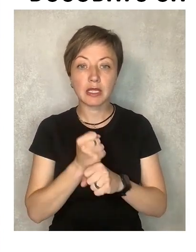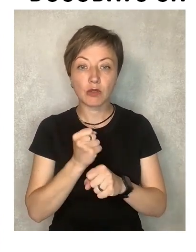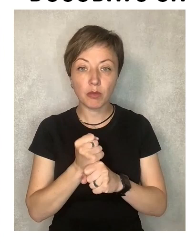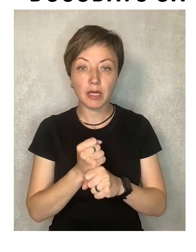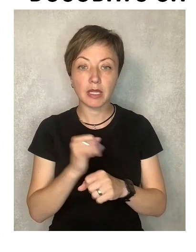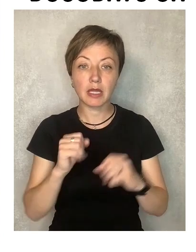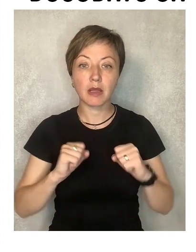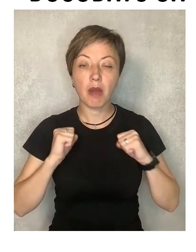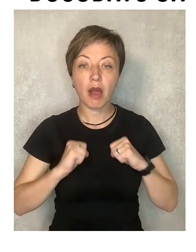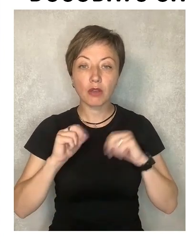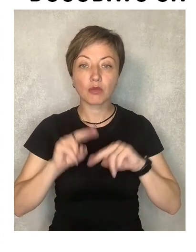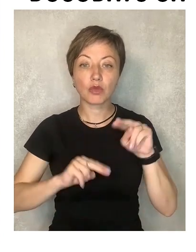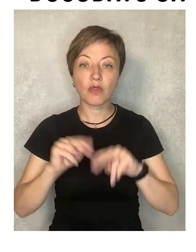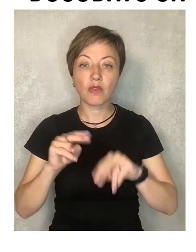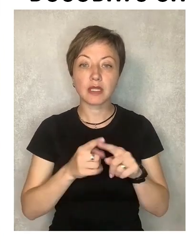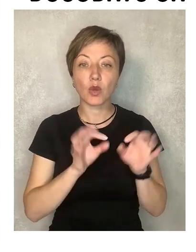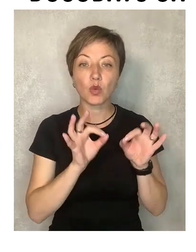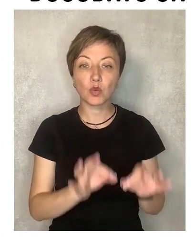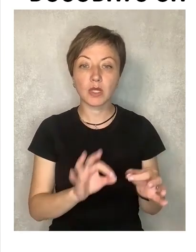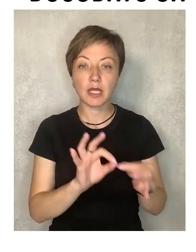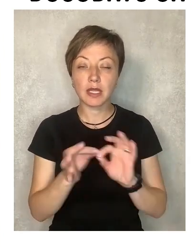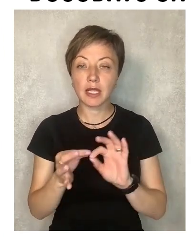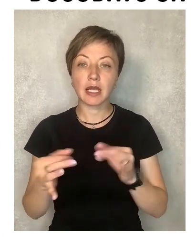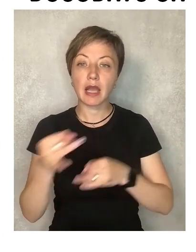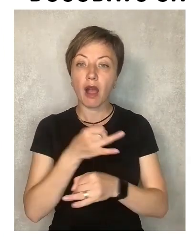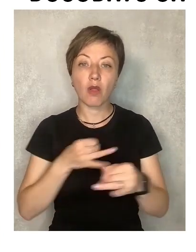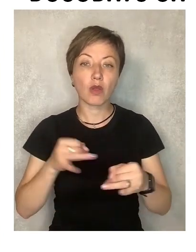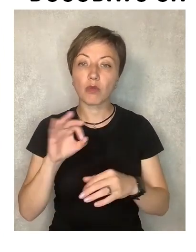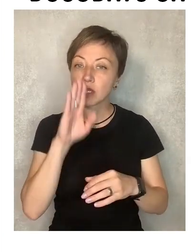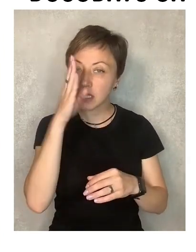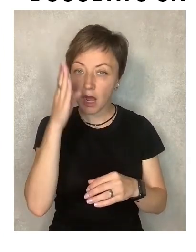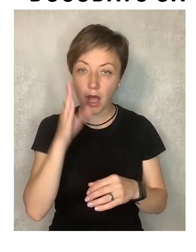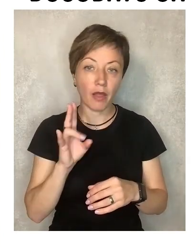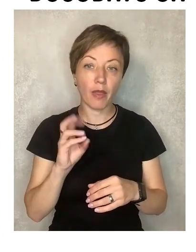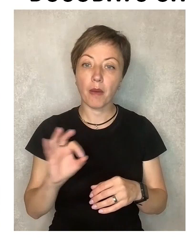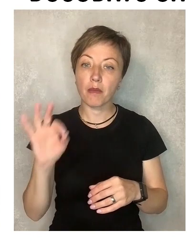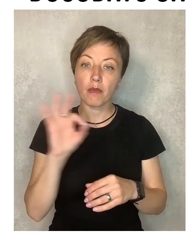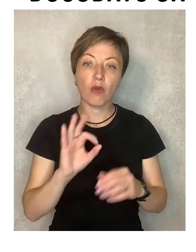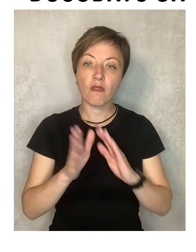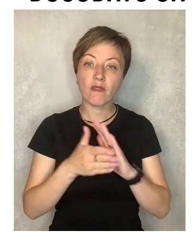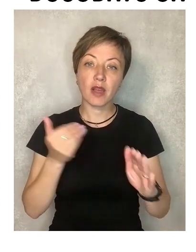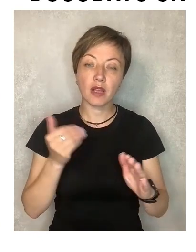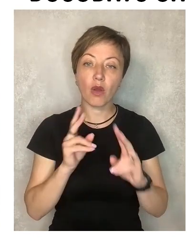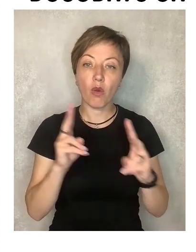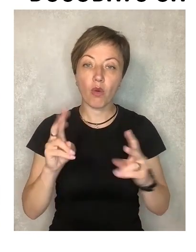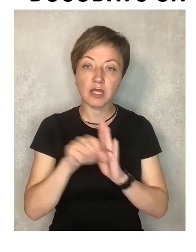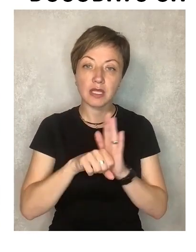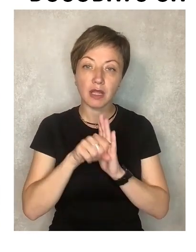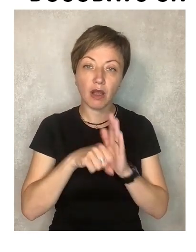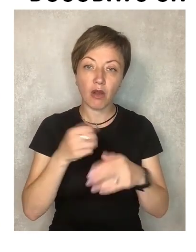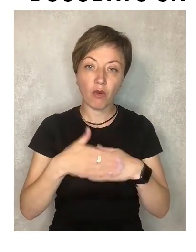намагаються будувати цей конструктивний діалог. Це не про зраду, це не про там викликати когось на коврик і там